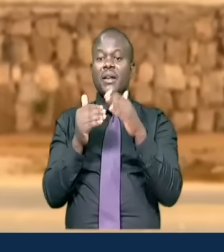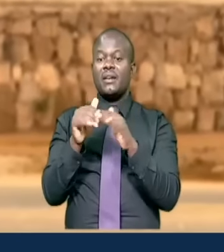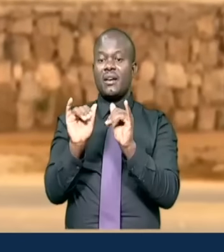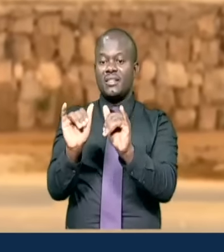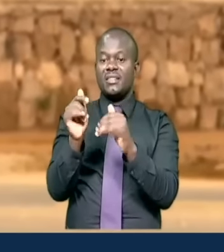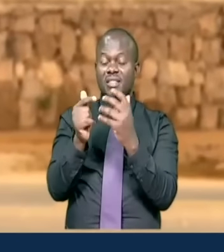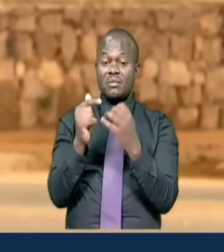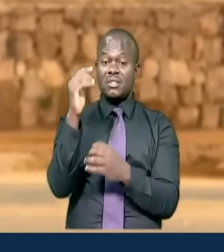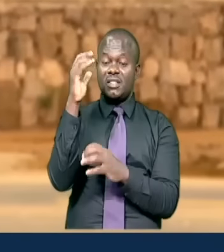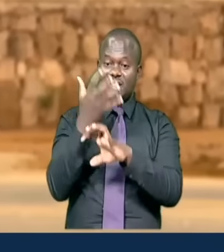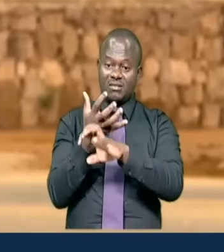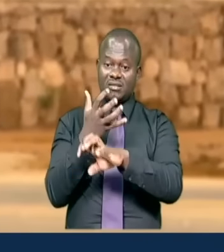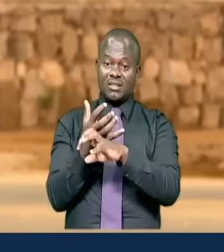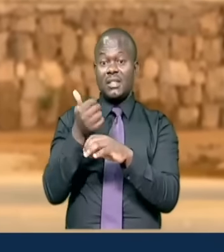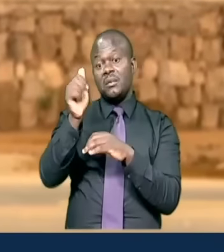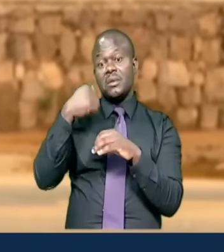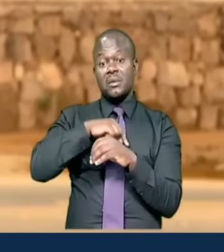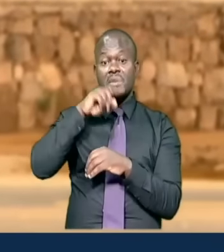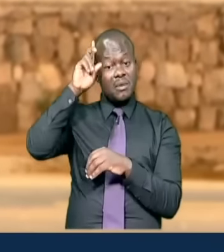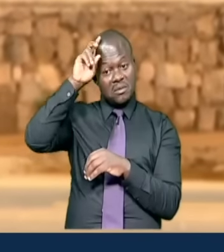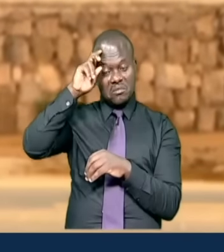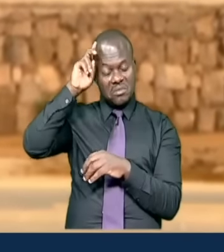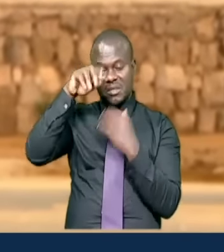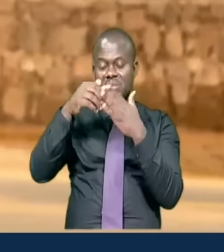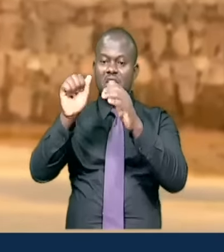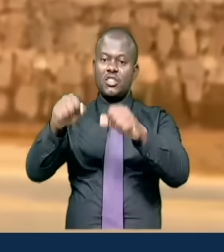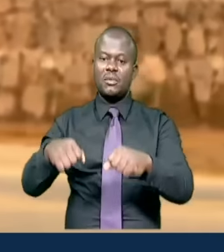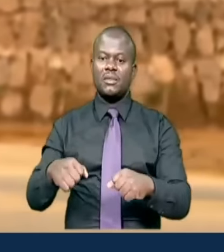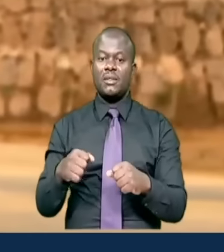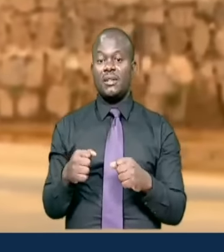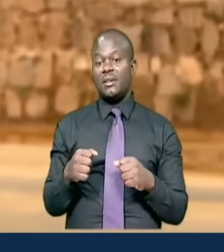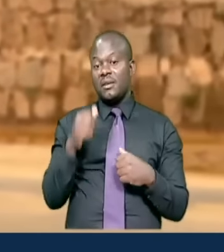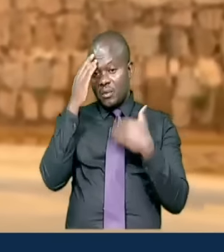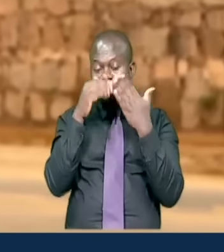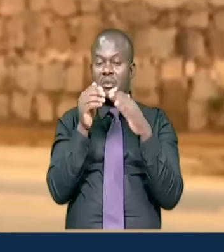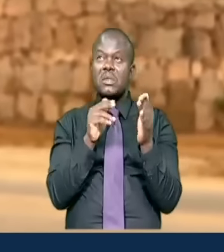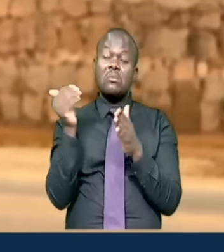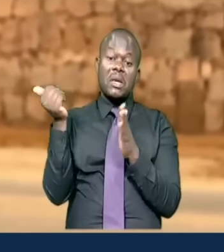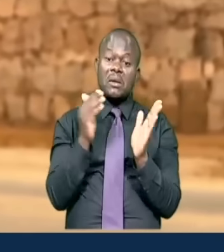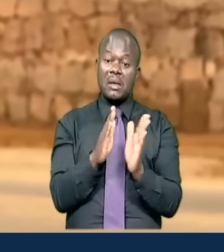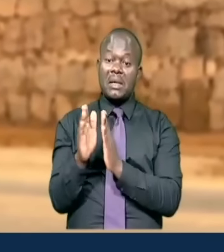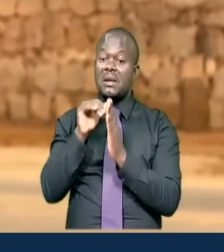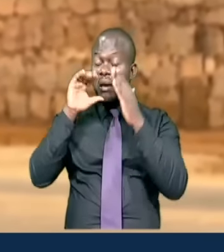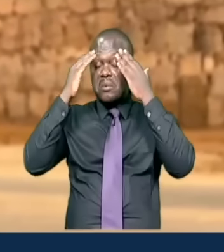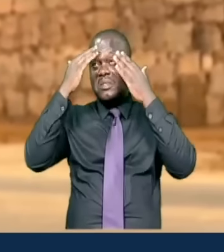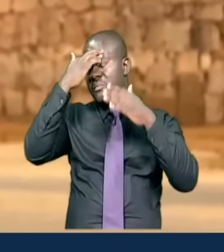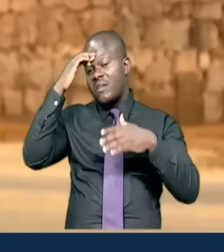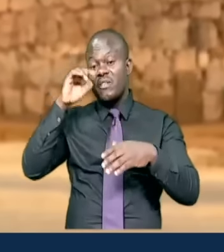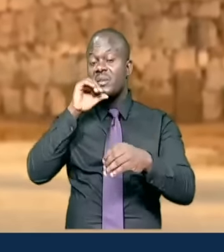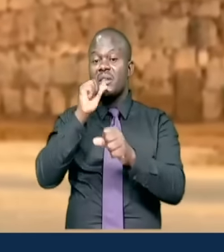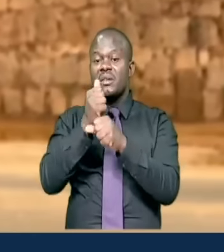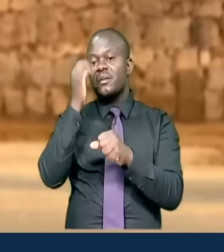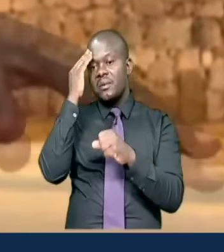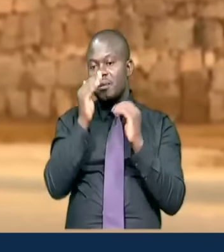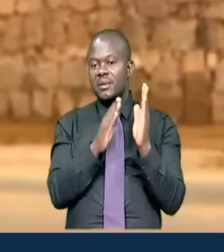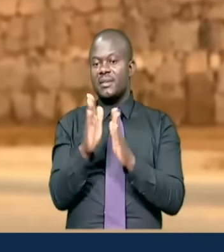nk'ibuye rikomeye ko dukeka yuko wenda kumanuka byaba byagabanuka. Kandi n'ubundi bari barabigenye, sinzi impamvu batabikoze, kuko bari